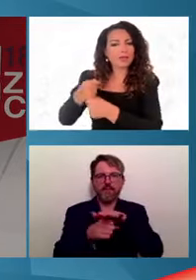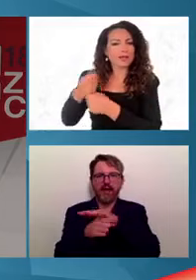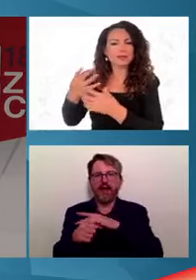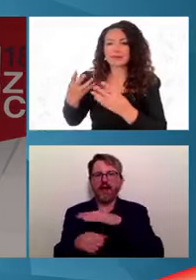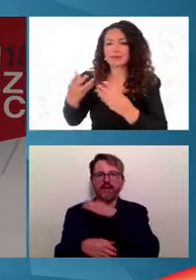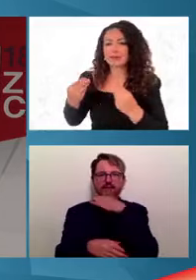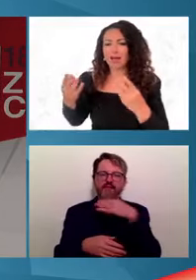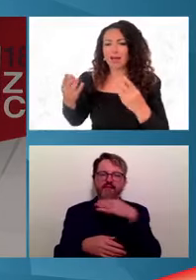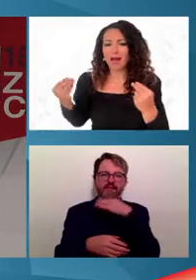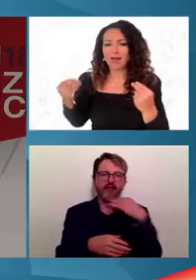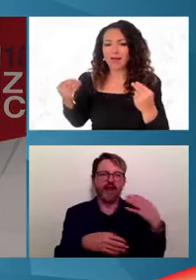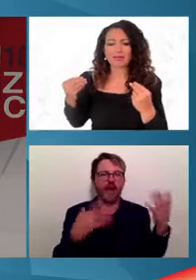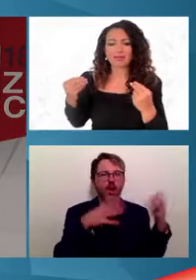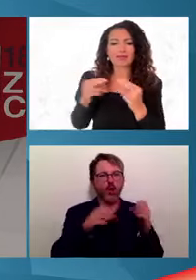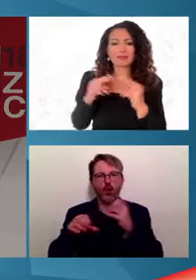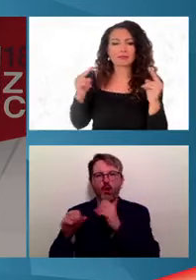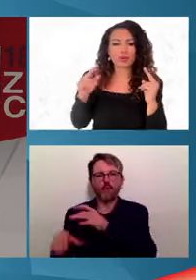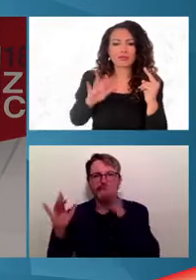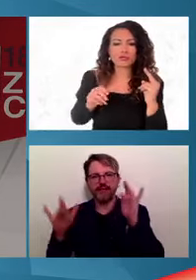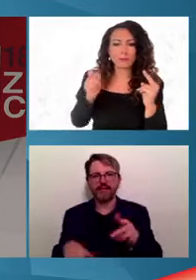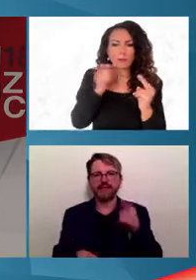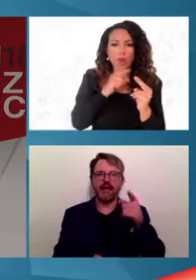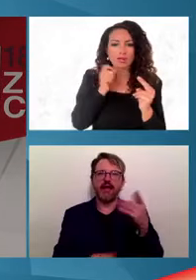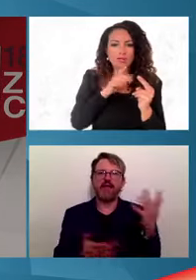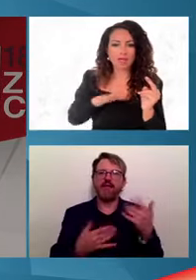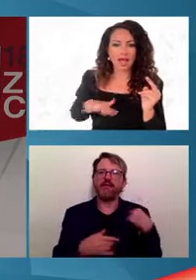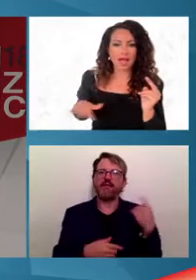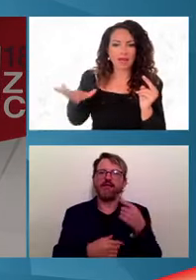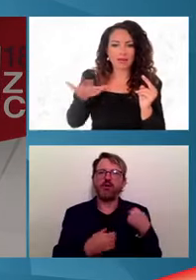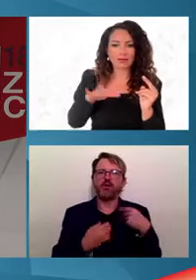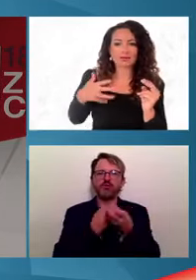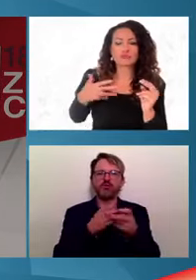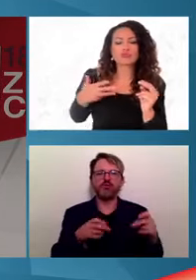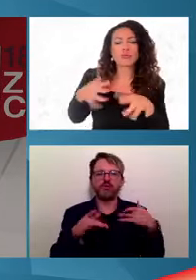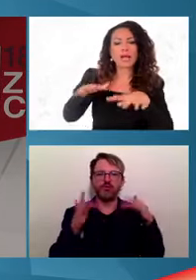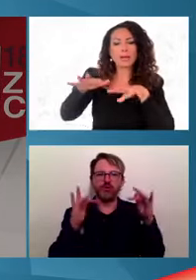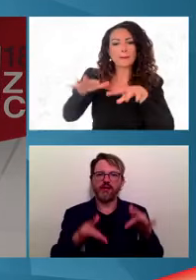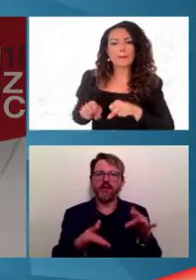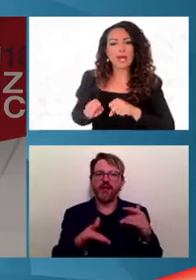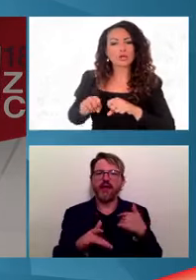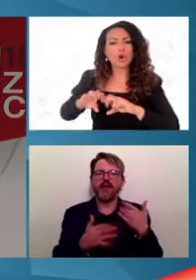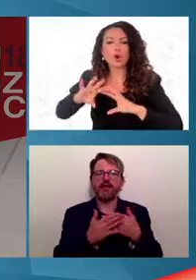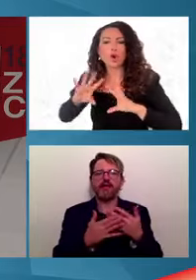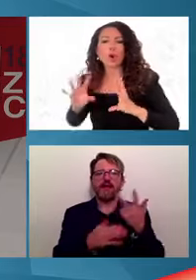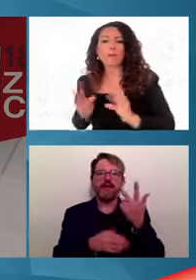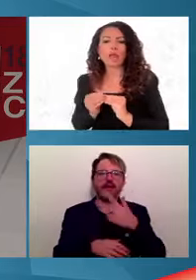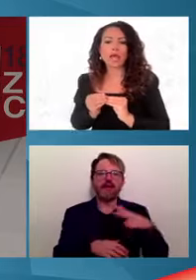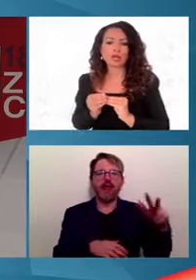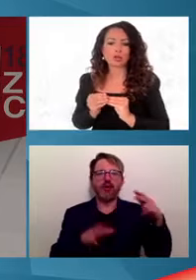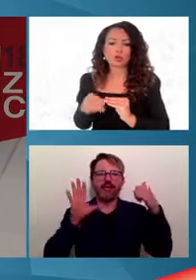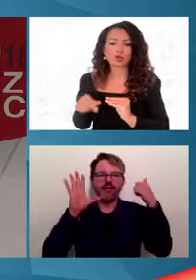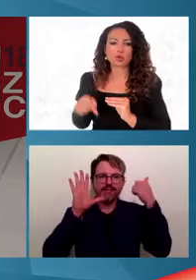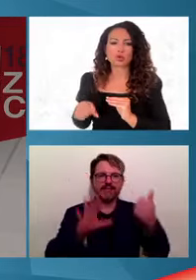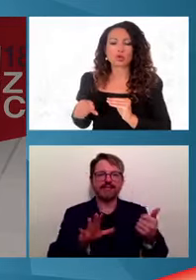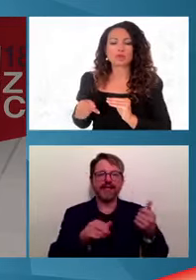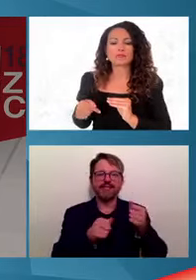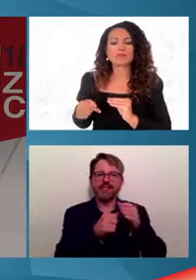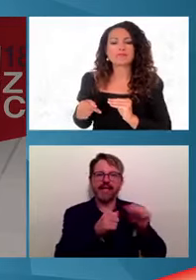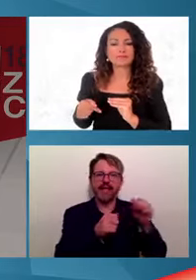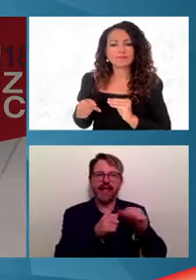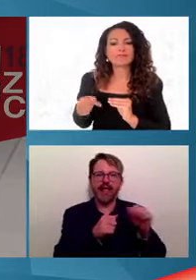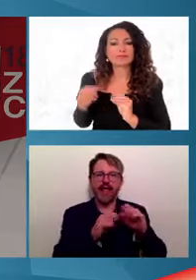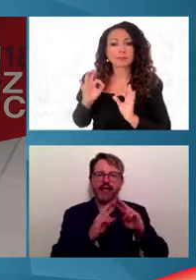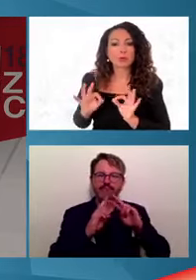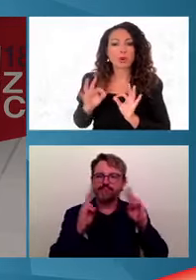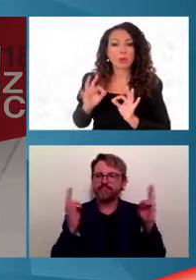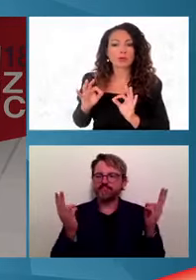di Bolzano. Un impegno a 360 gradi e sono proprio i 360 gradi che sono diventati il